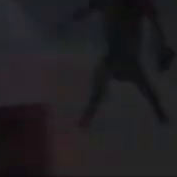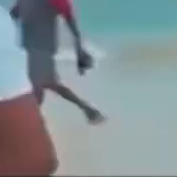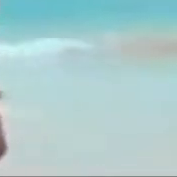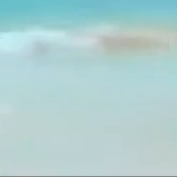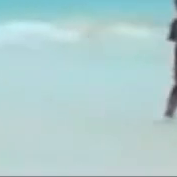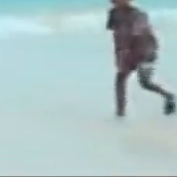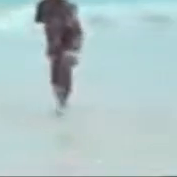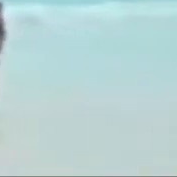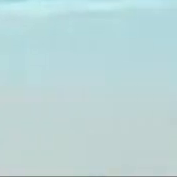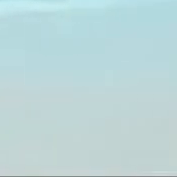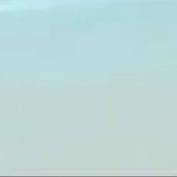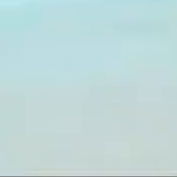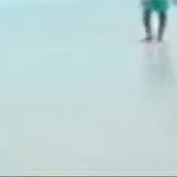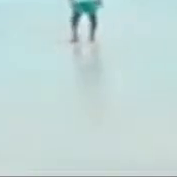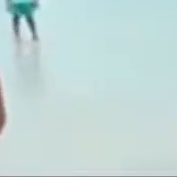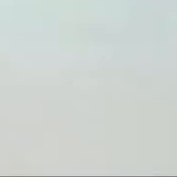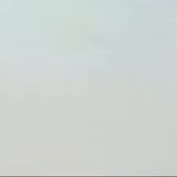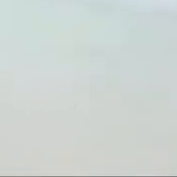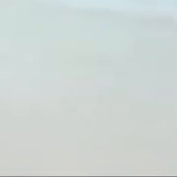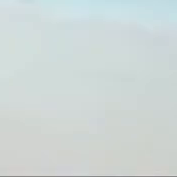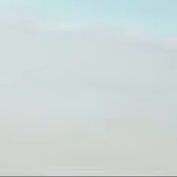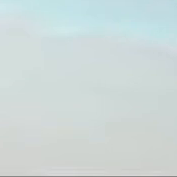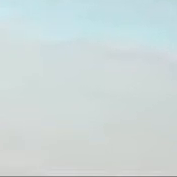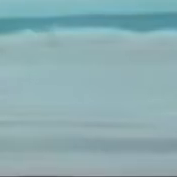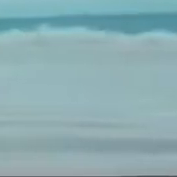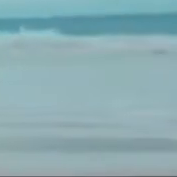Teddy B. Niki Mona Bala.